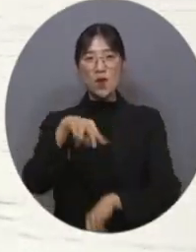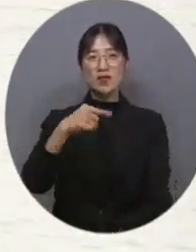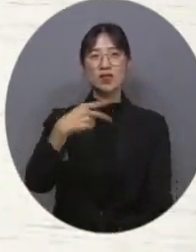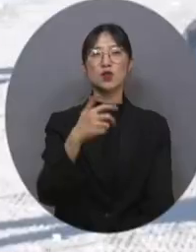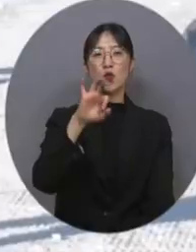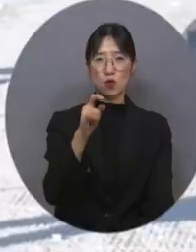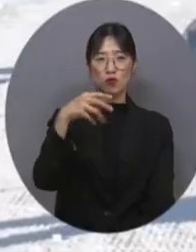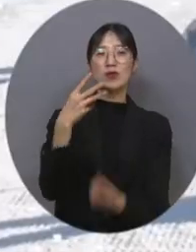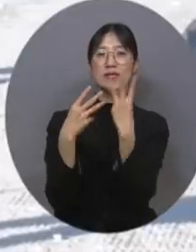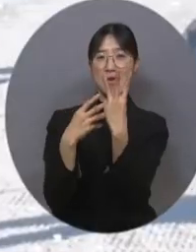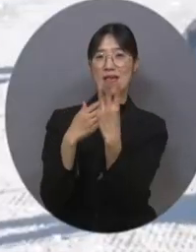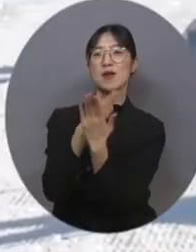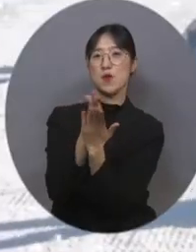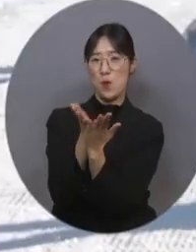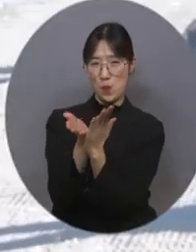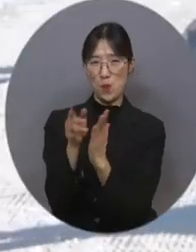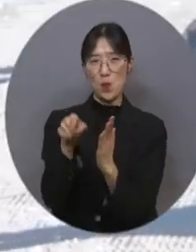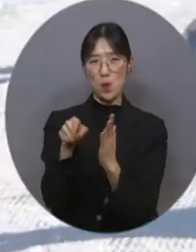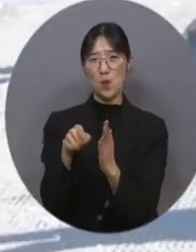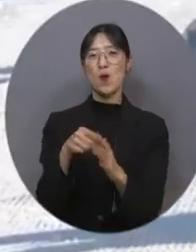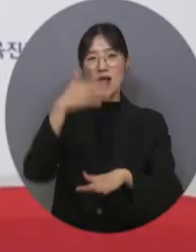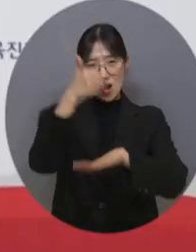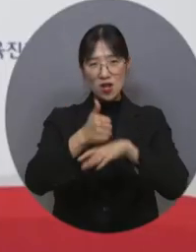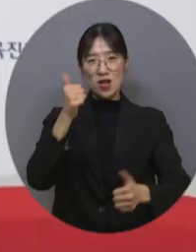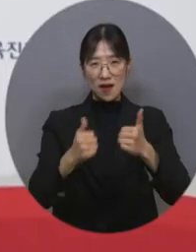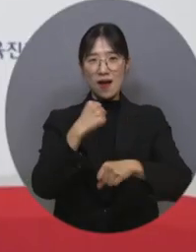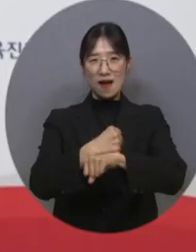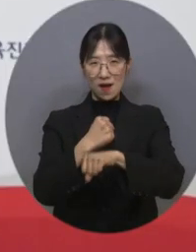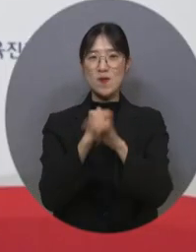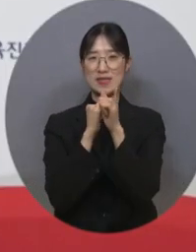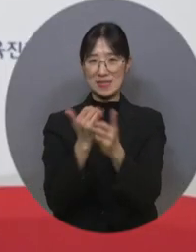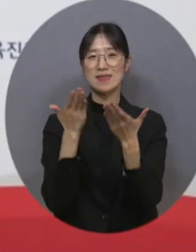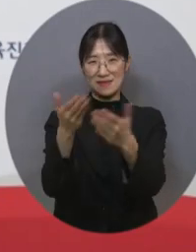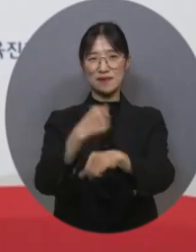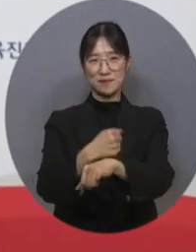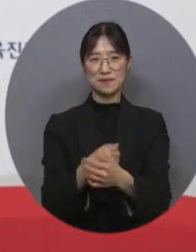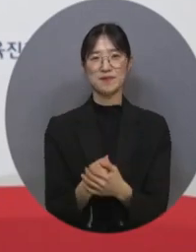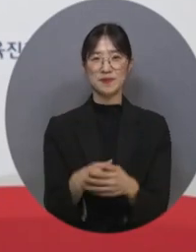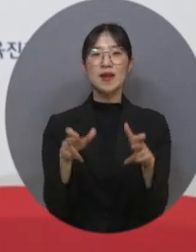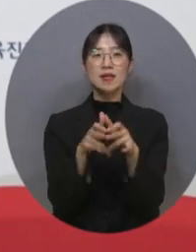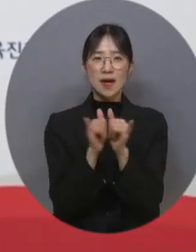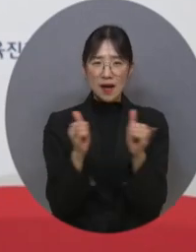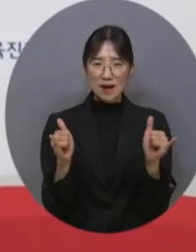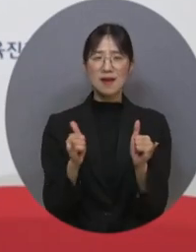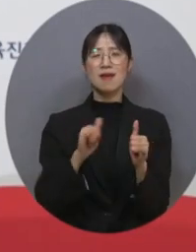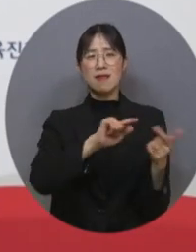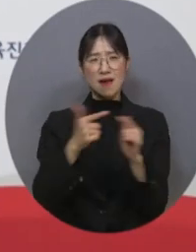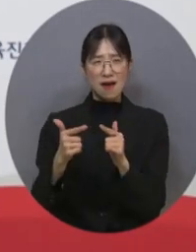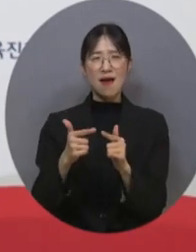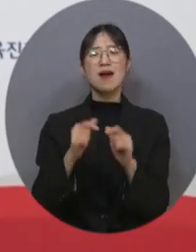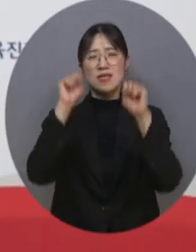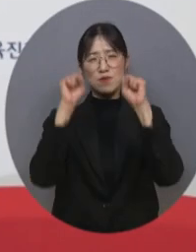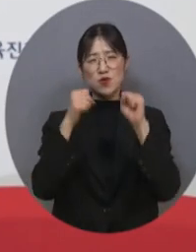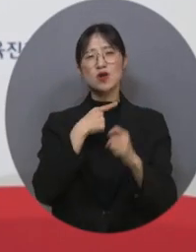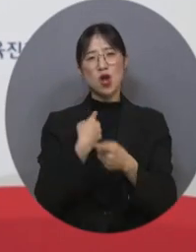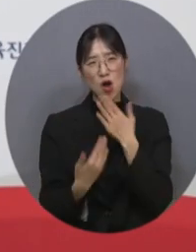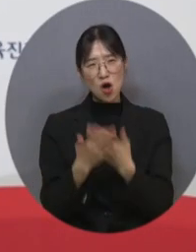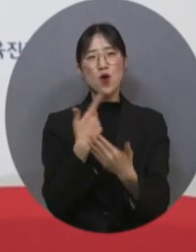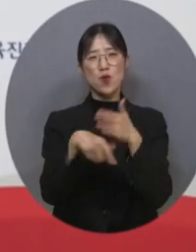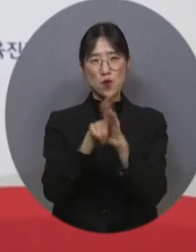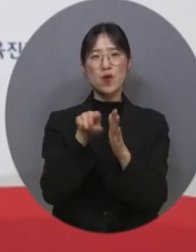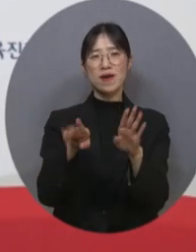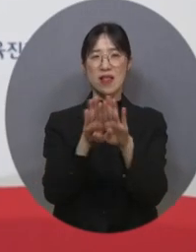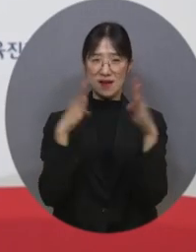스노우보드 3개 종목의 결선과 시상식을 진행할 예정입니다. 장애인들에게 다양한 스포츠 경험을 위해 개최된 2022 스페셜올림픽 코리아 전국